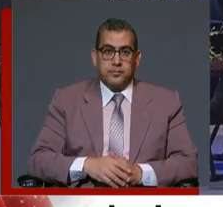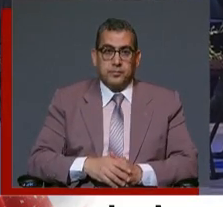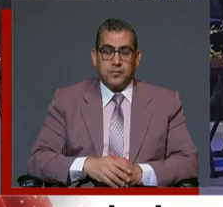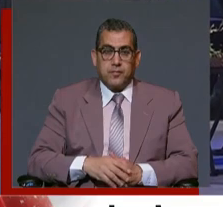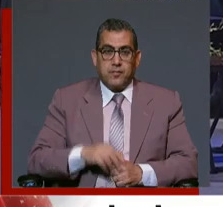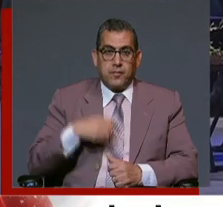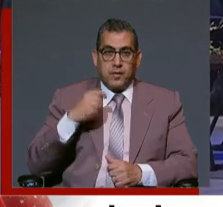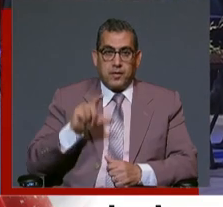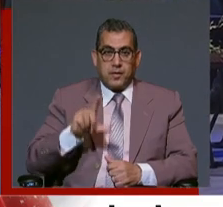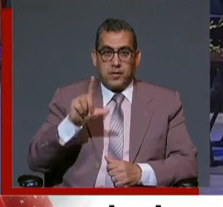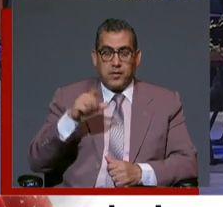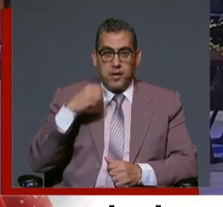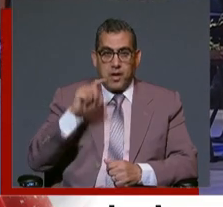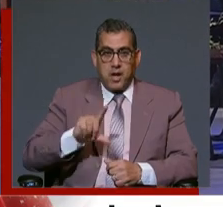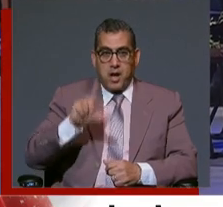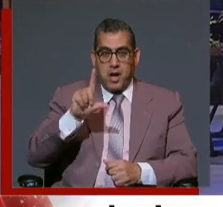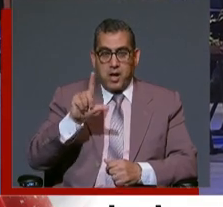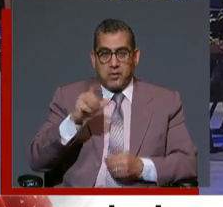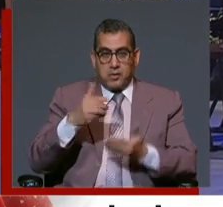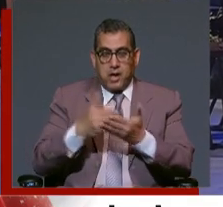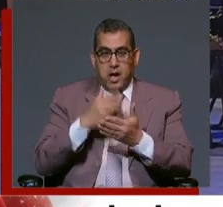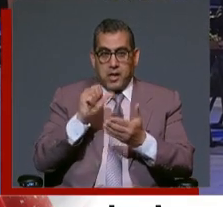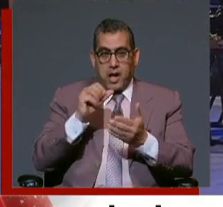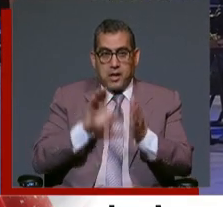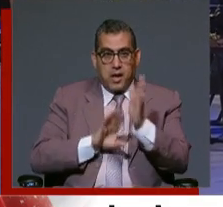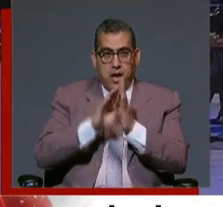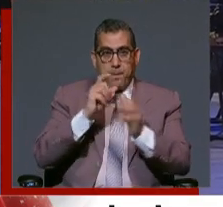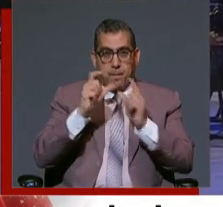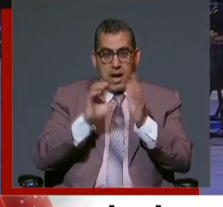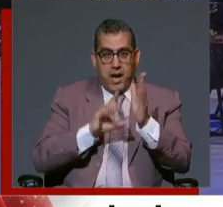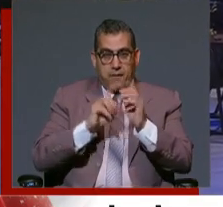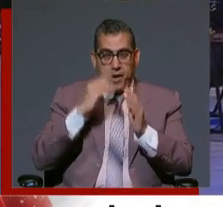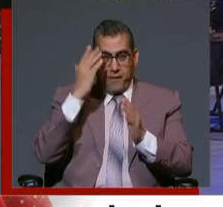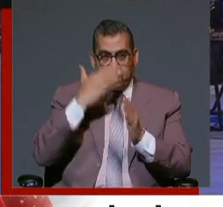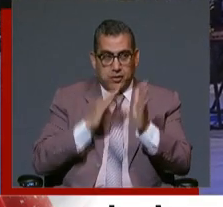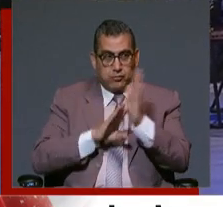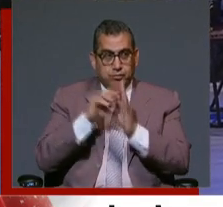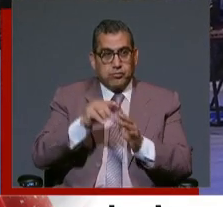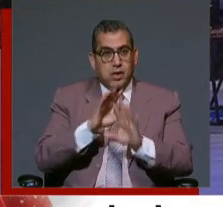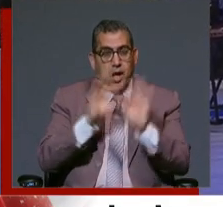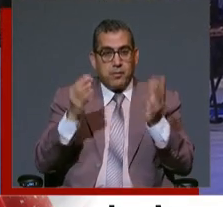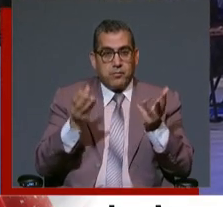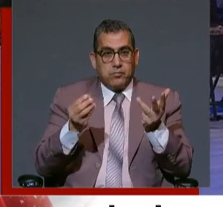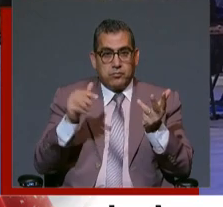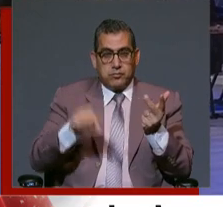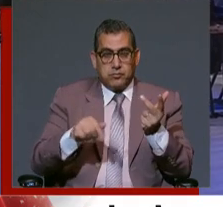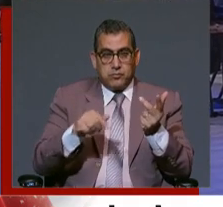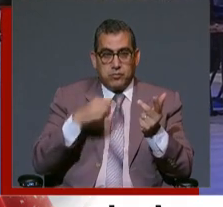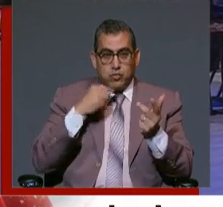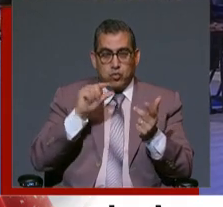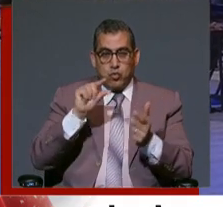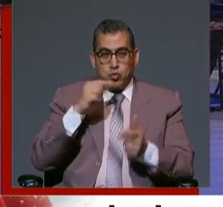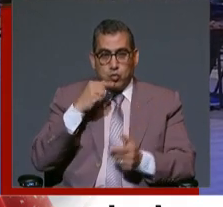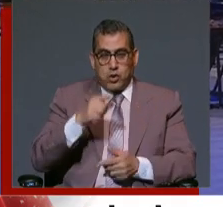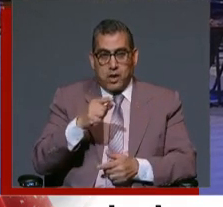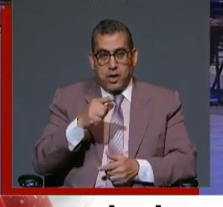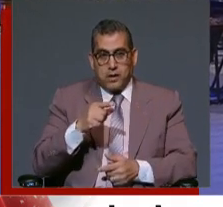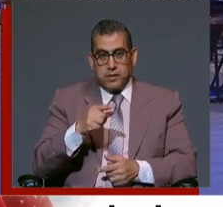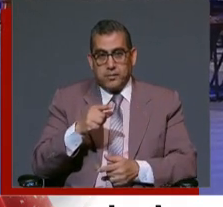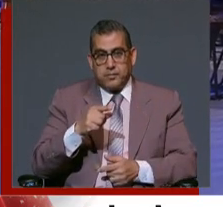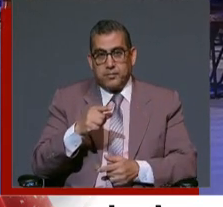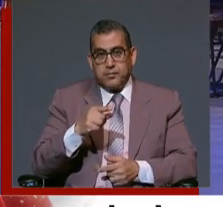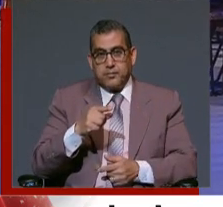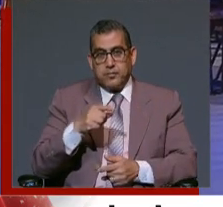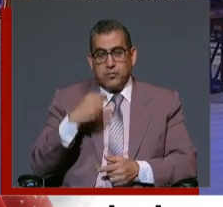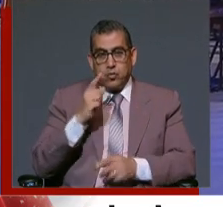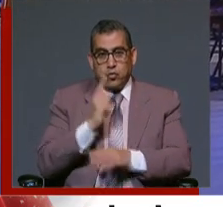السيد رئيس البنك الإفريقي للتنمية وأخي العزيز دكتور أديسينا،